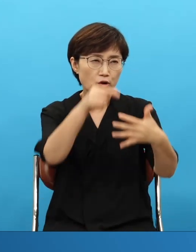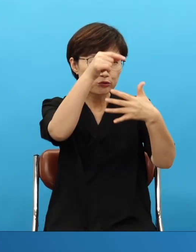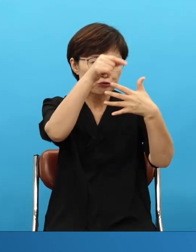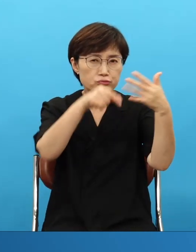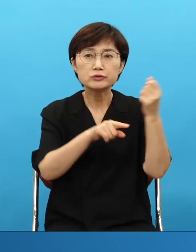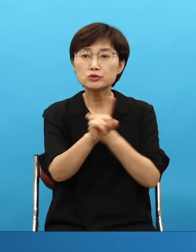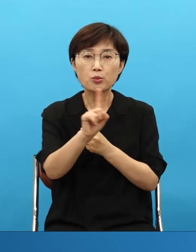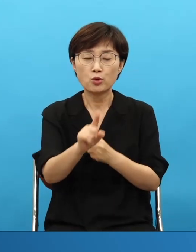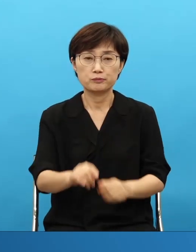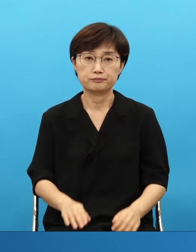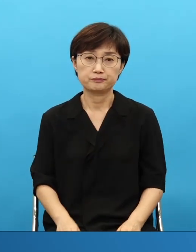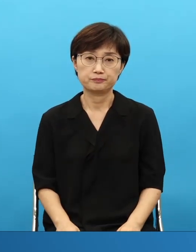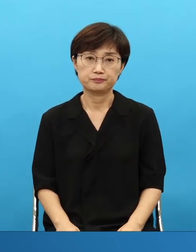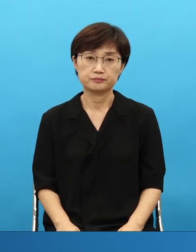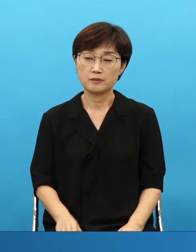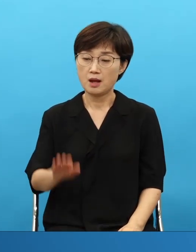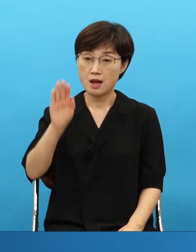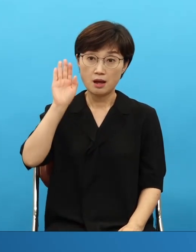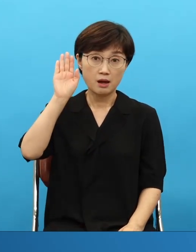앞으로 일어나는